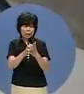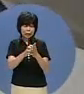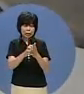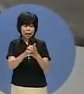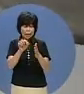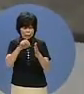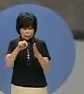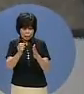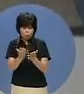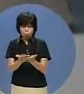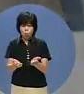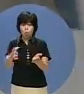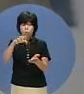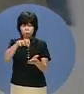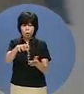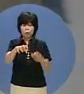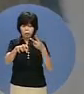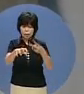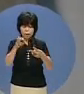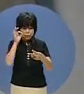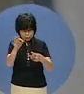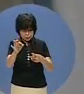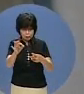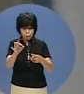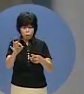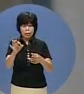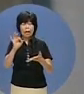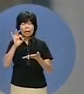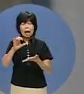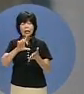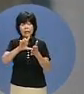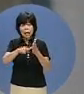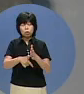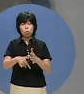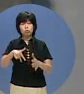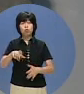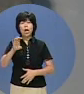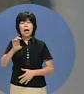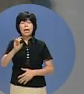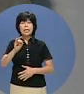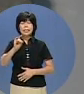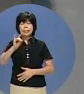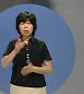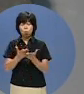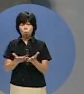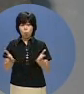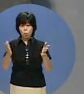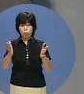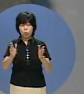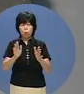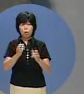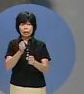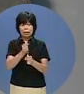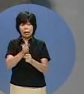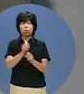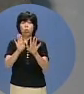され、これによって奈良時代の末期の生産の様子を伺うことができます。